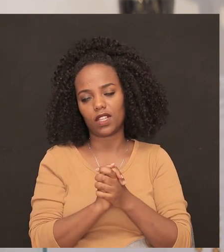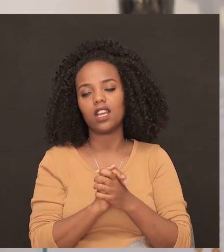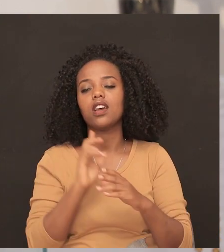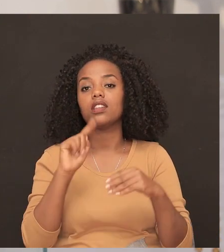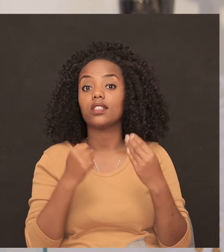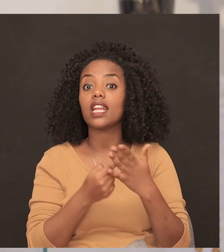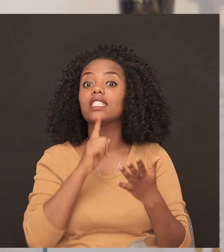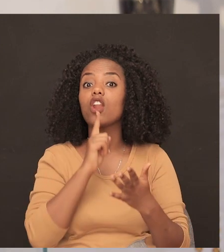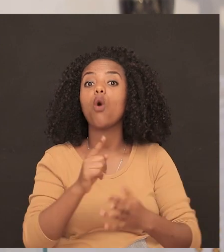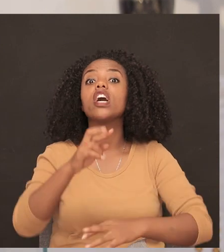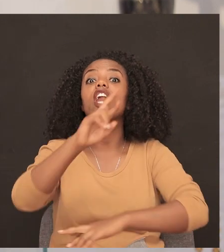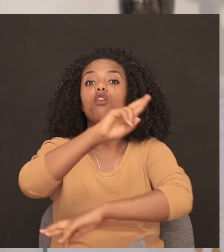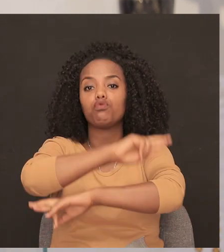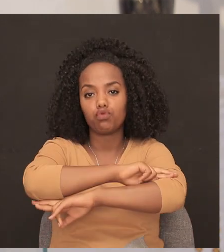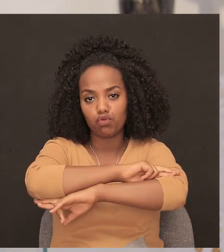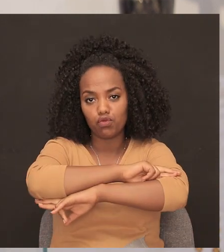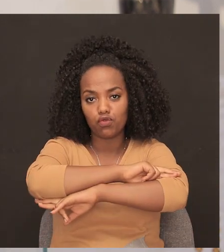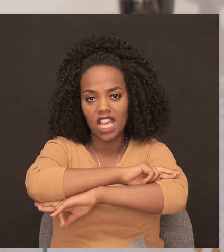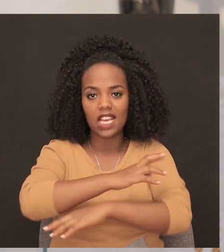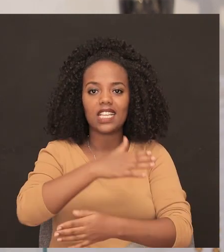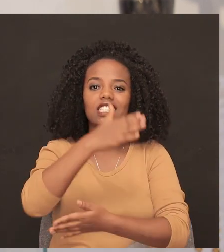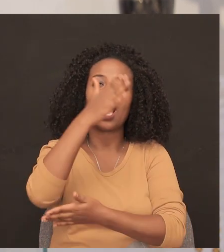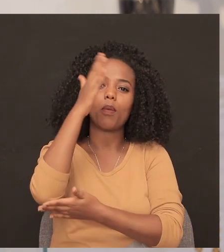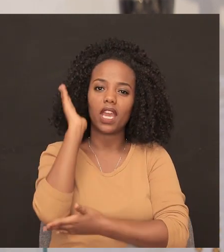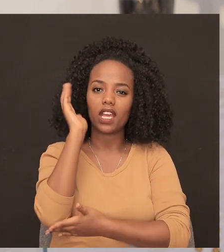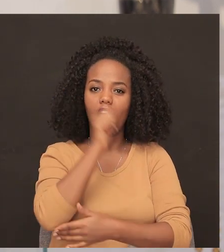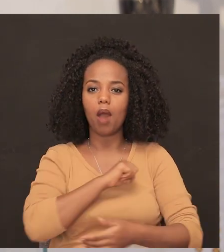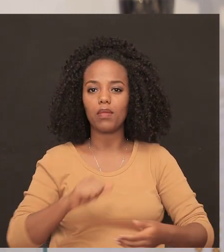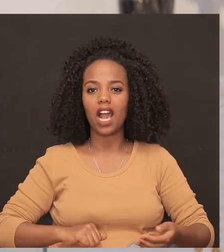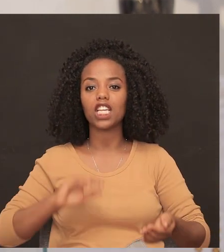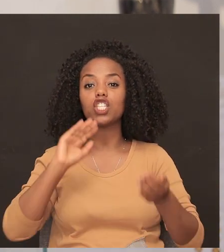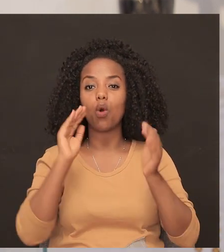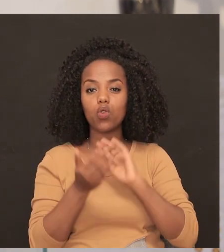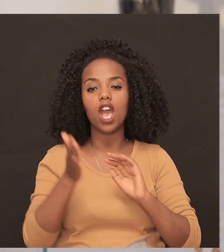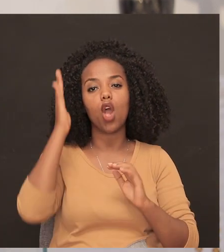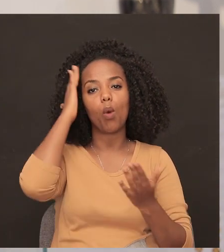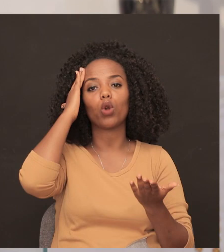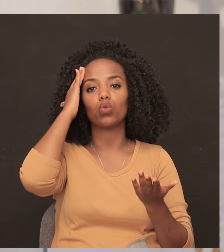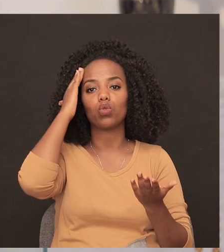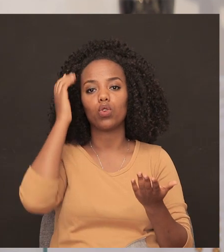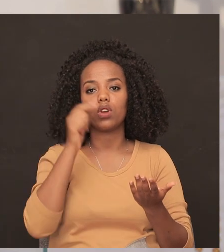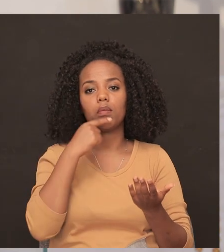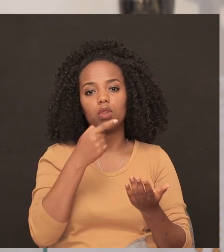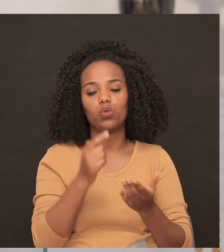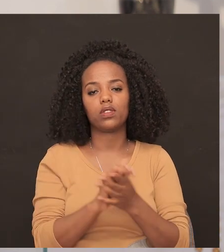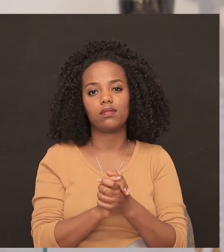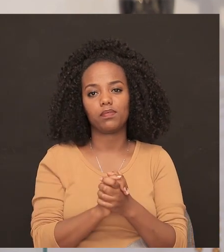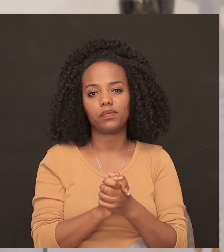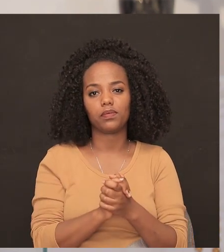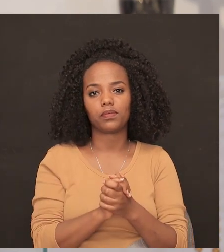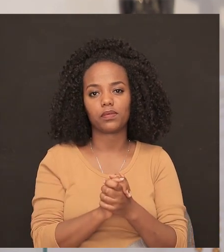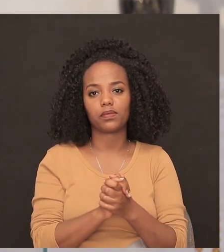ለዚህ ነው እረፉ፣ እግዚአብሔር አምላክ እንደሆነ እወቁ ብለው የሚሉት።